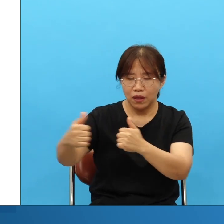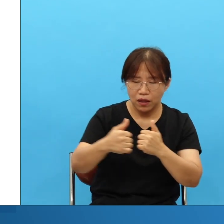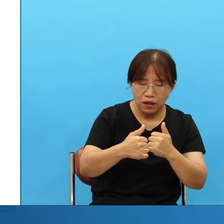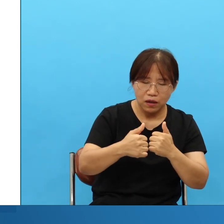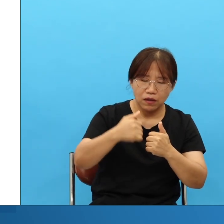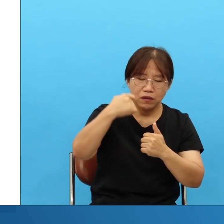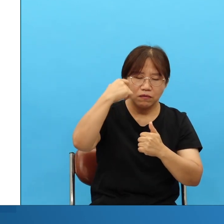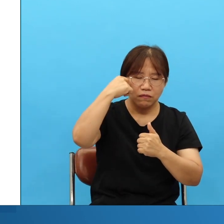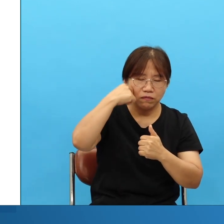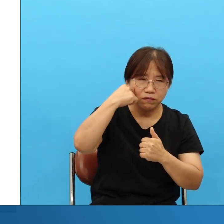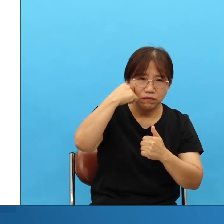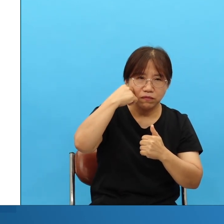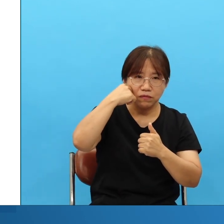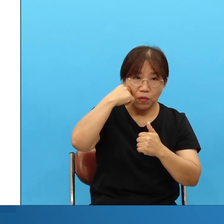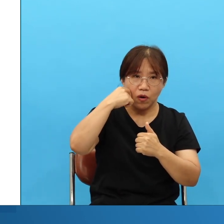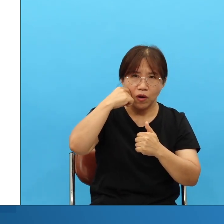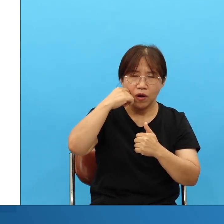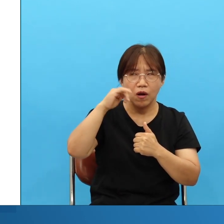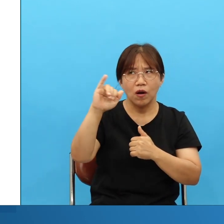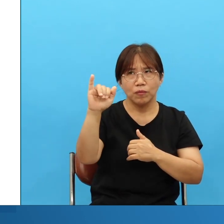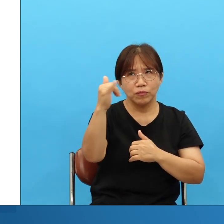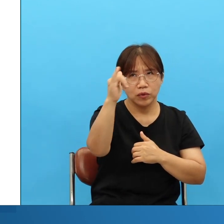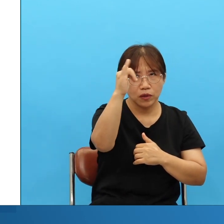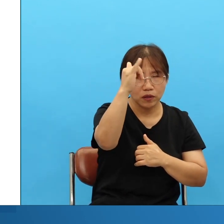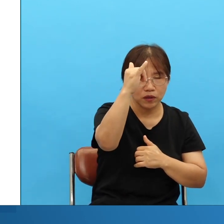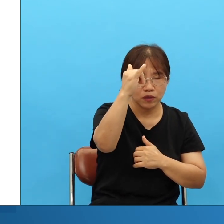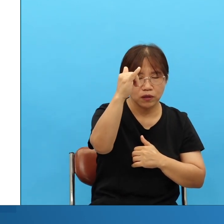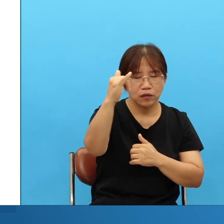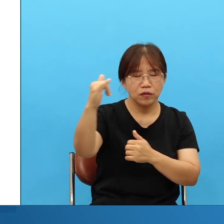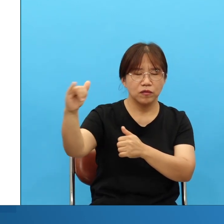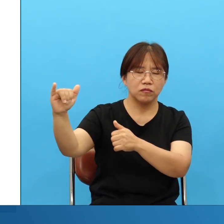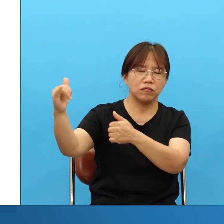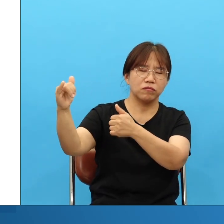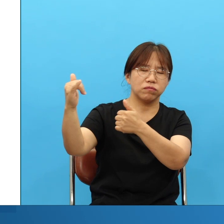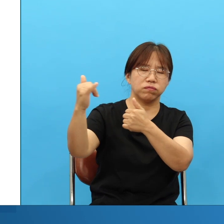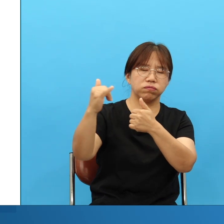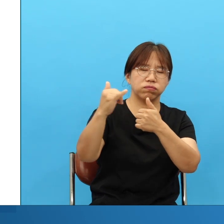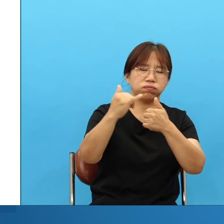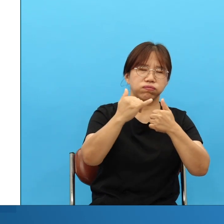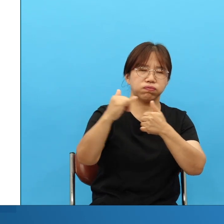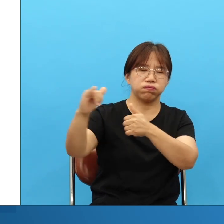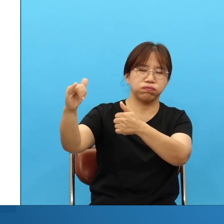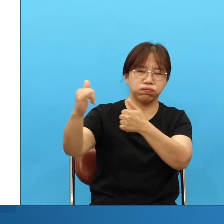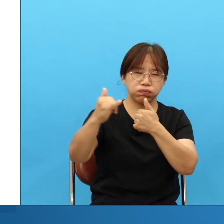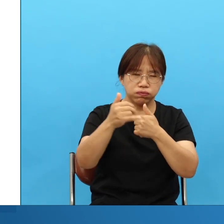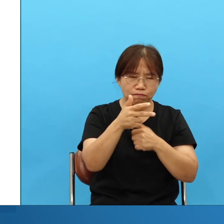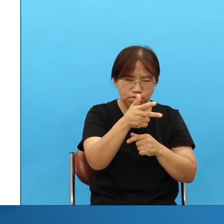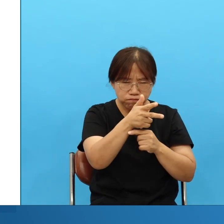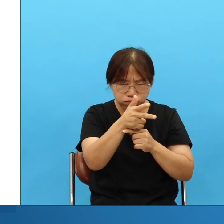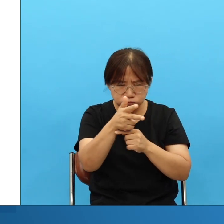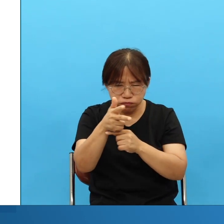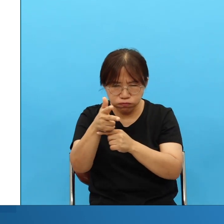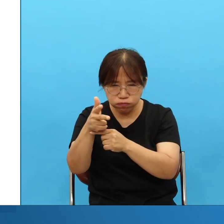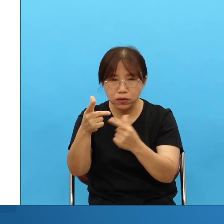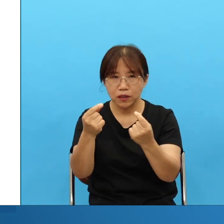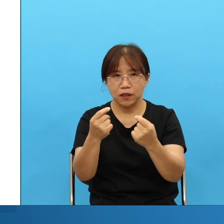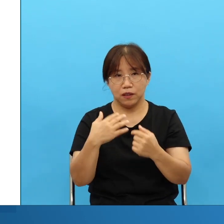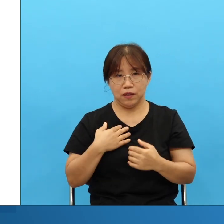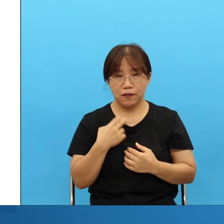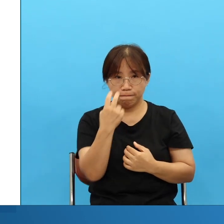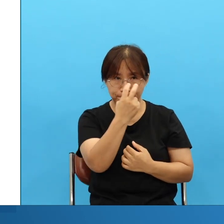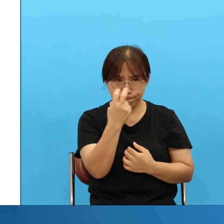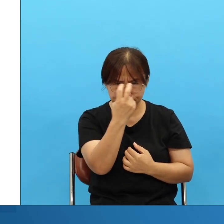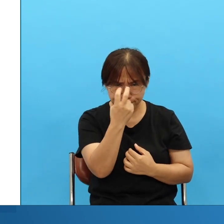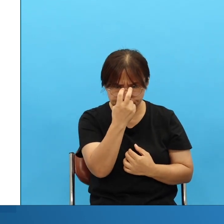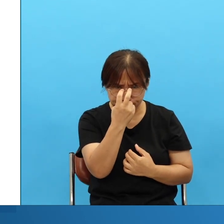경우에는 이 드론 비행기가 따라다니기도 하고 이런 누군가가 계속 자기를 추적하고 따라다니면서 감시하고